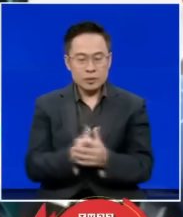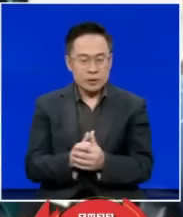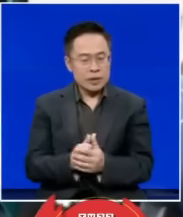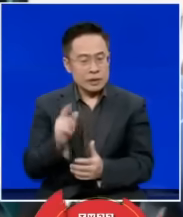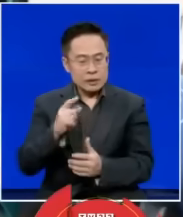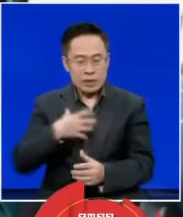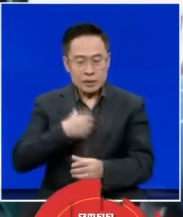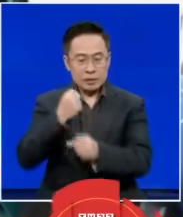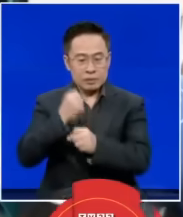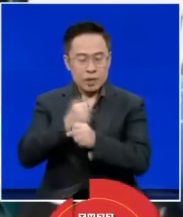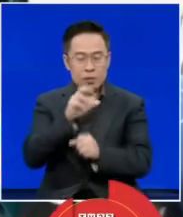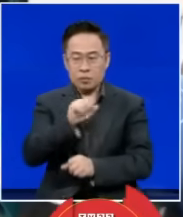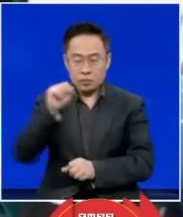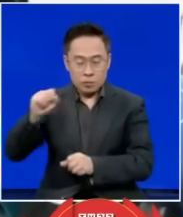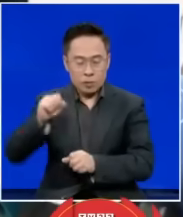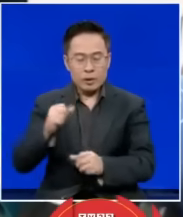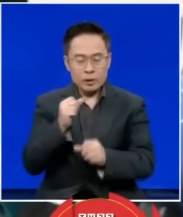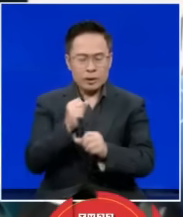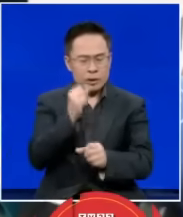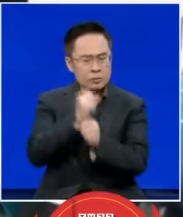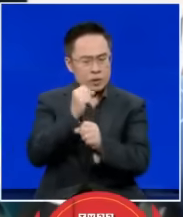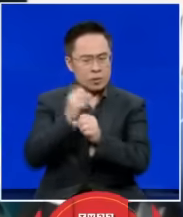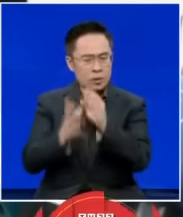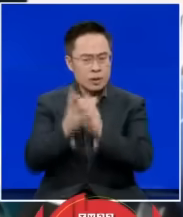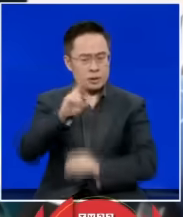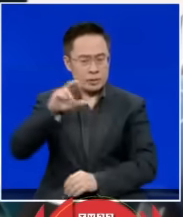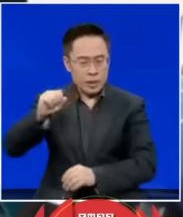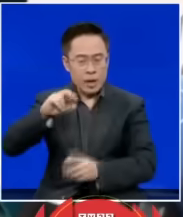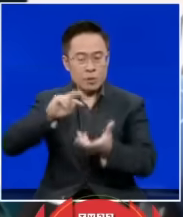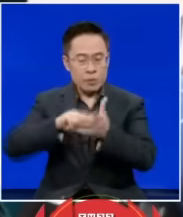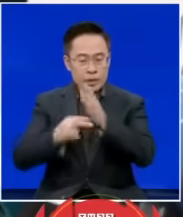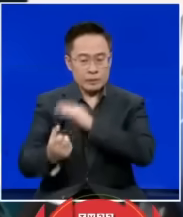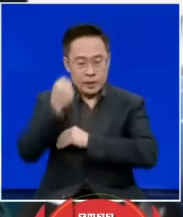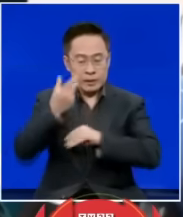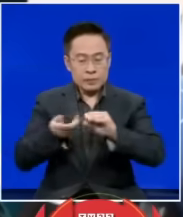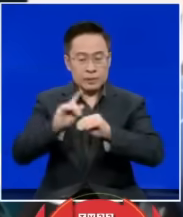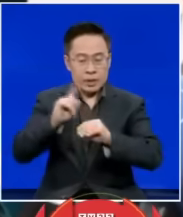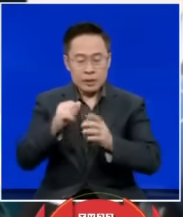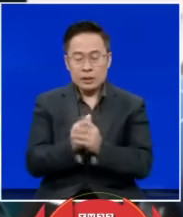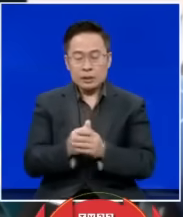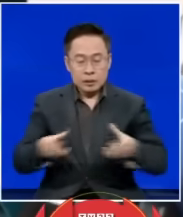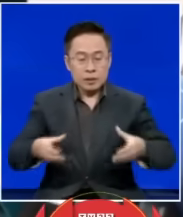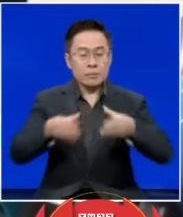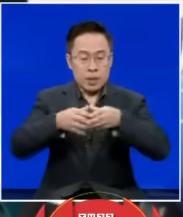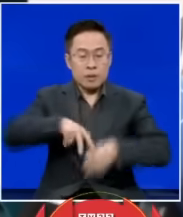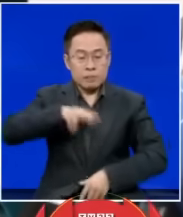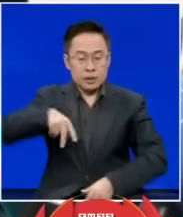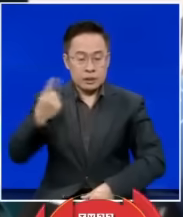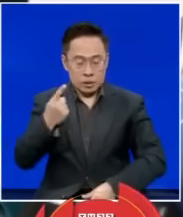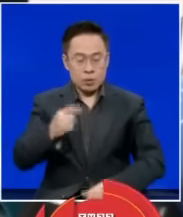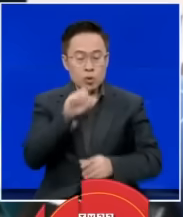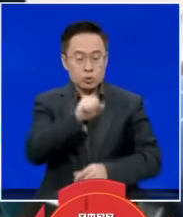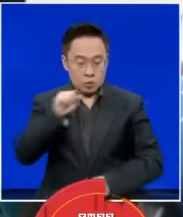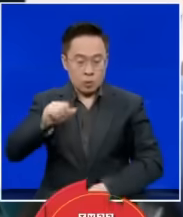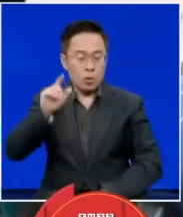ยไปตีความกันเอ๊ะจะเปลี่ยนประธานสภาหรือเปล่ารองภูมิธรรมบอกความหมายนายกคือทำให้สภาเข้มแข็งในส่วนพรรคเพื่อไทยส.ส.ทุกคน